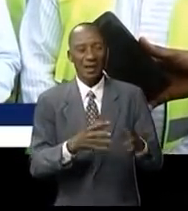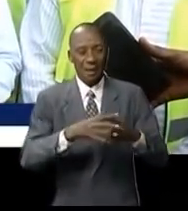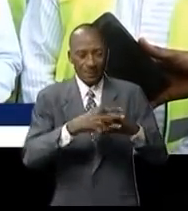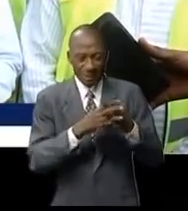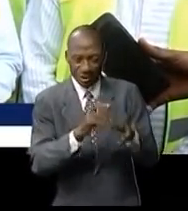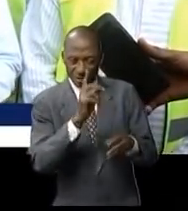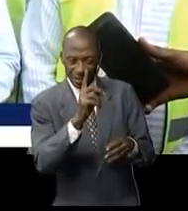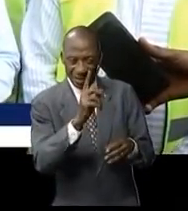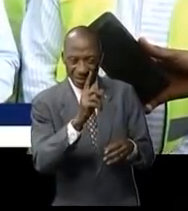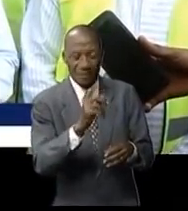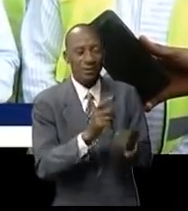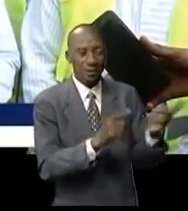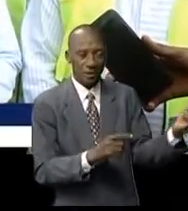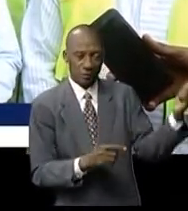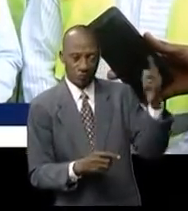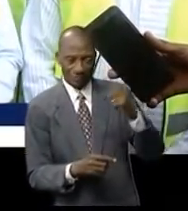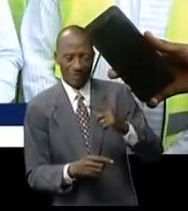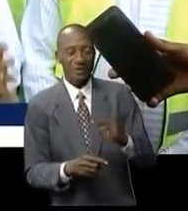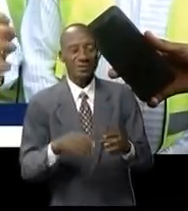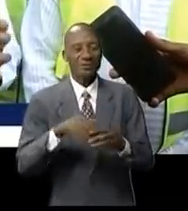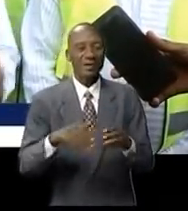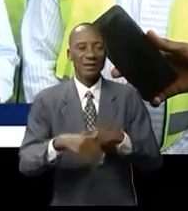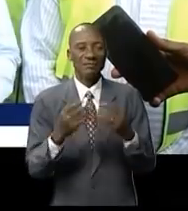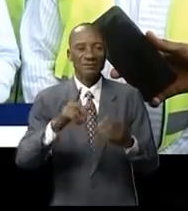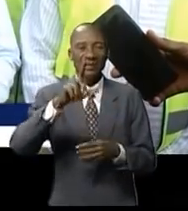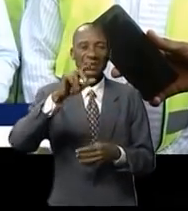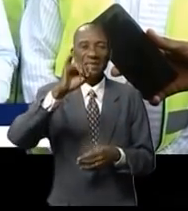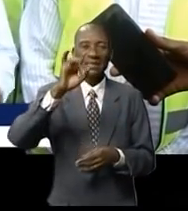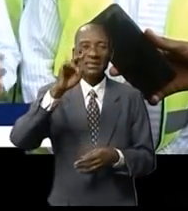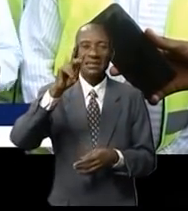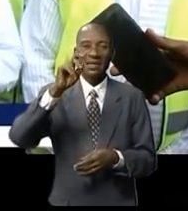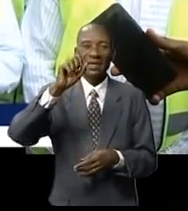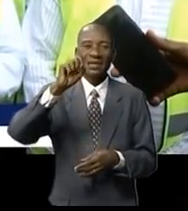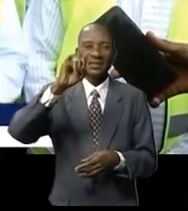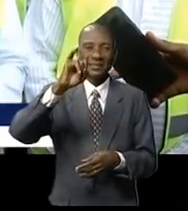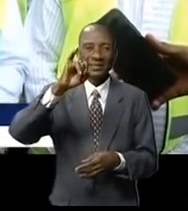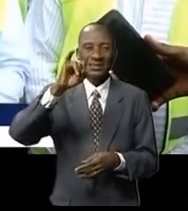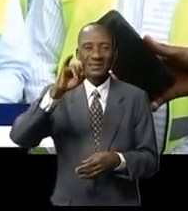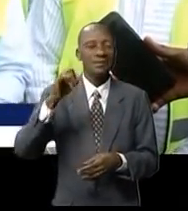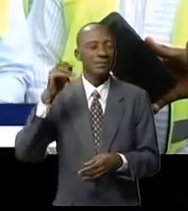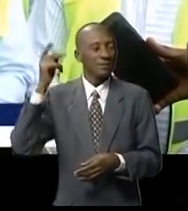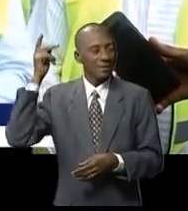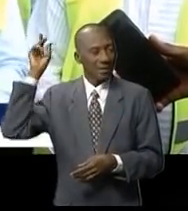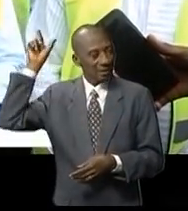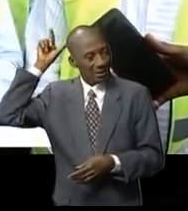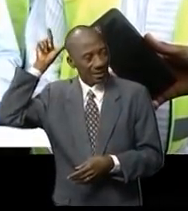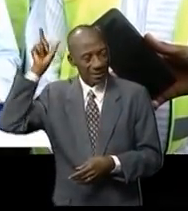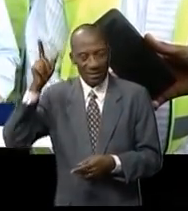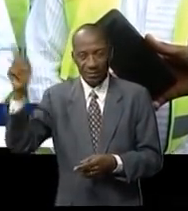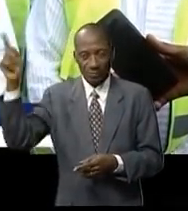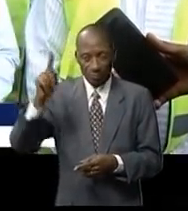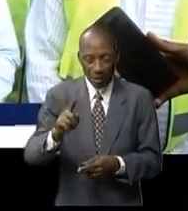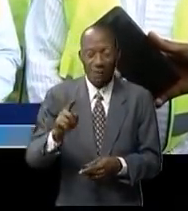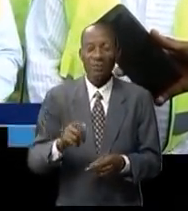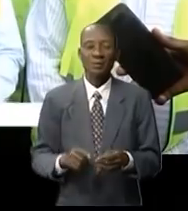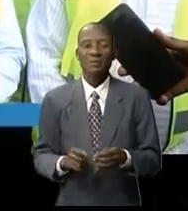ateliers ACP de l'ICASI. Dès que cette pièce revient, les techniciens vont pouvoir la